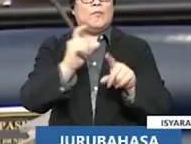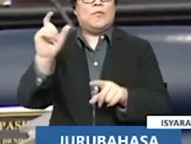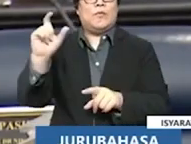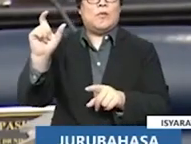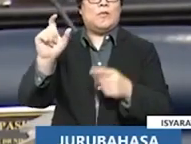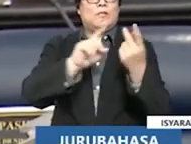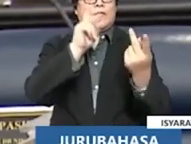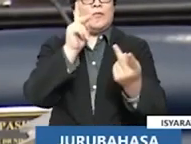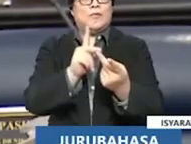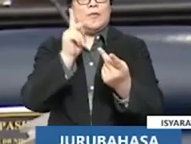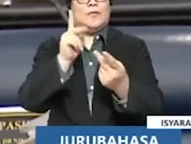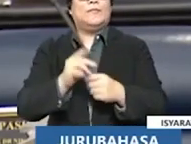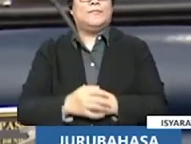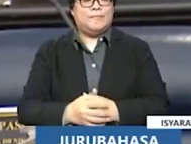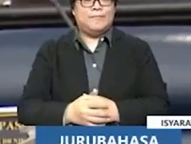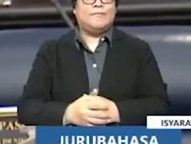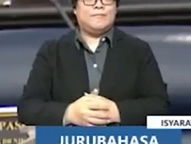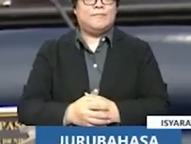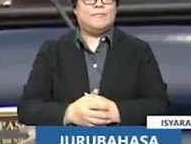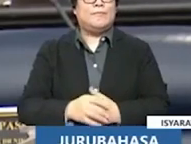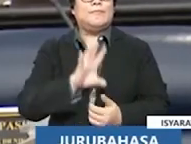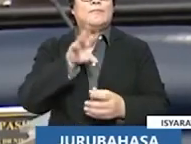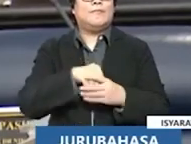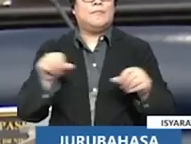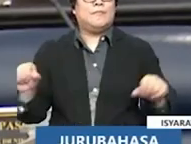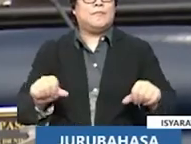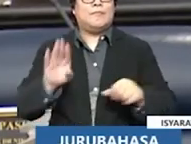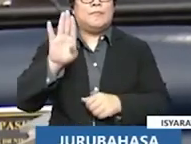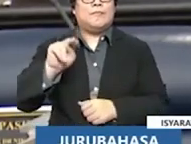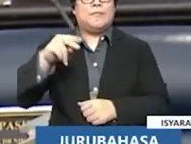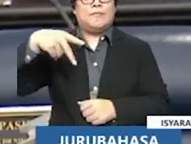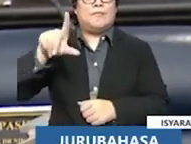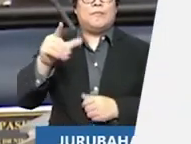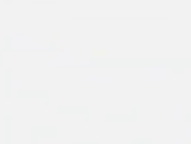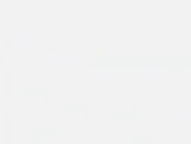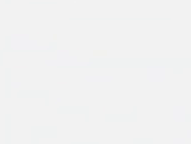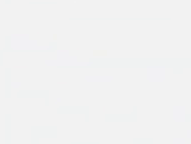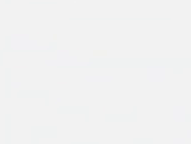yang bersesuaian dalam menjalankan aktiviti BNPL. Terima kasih.